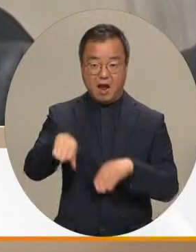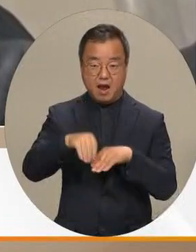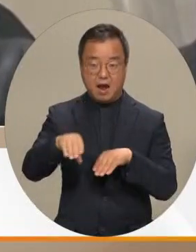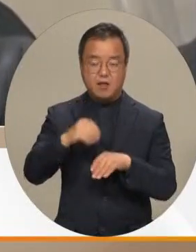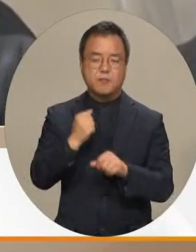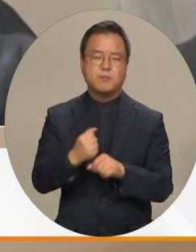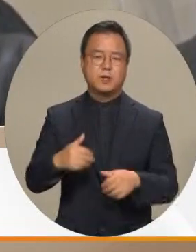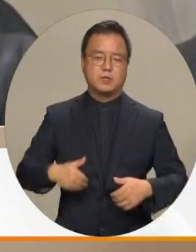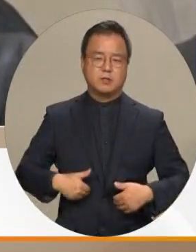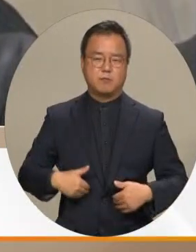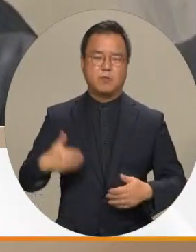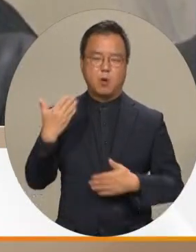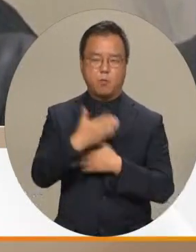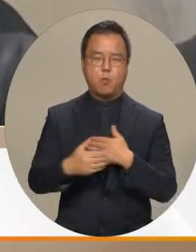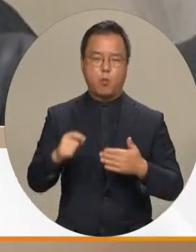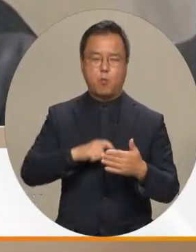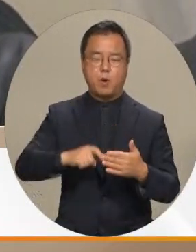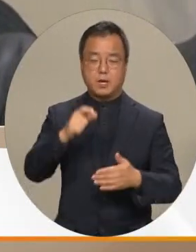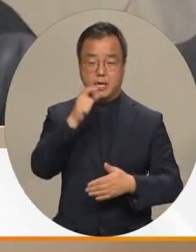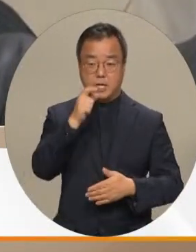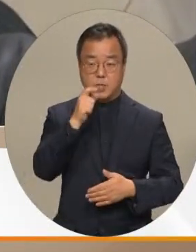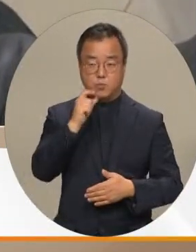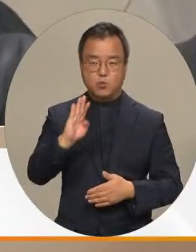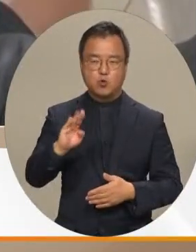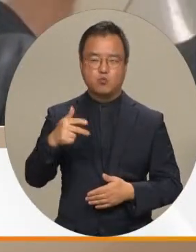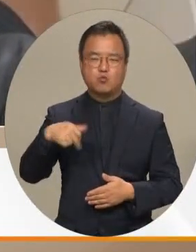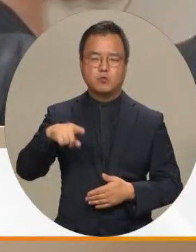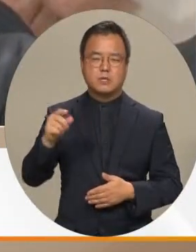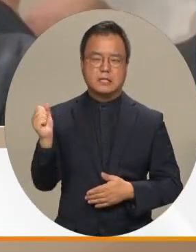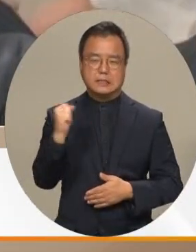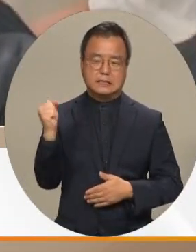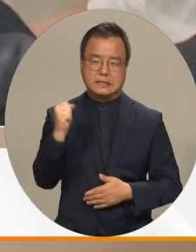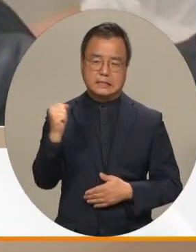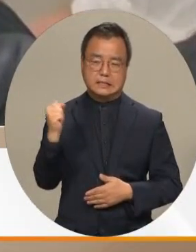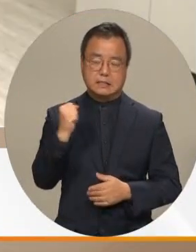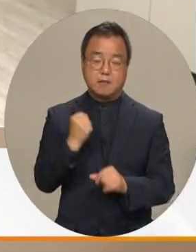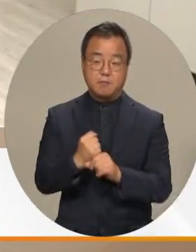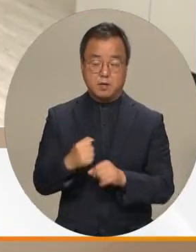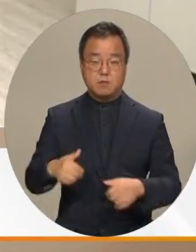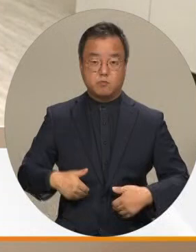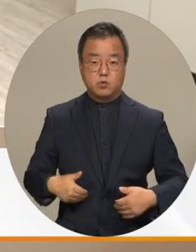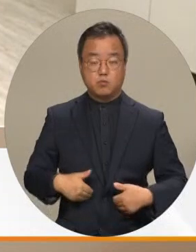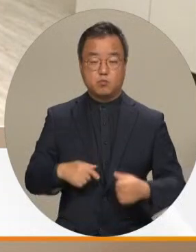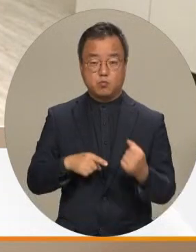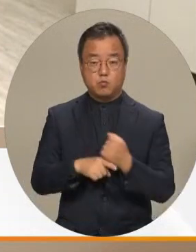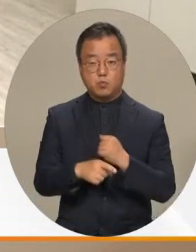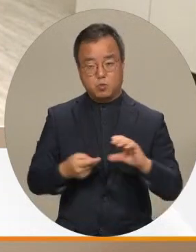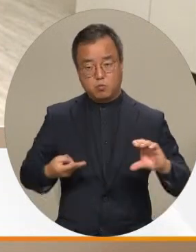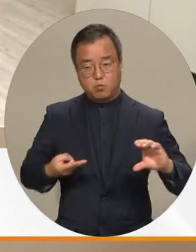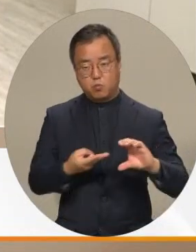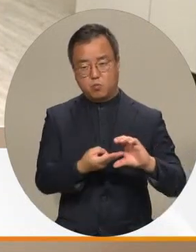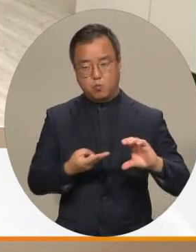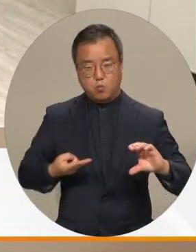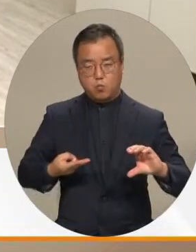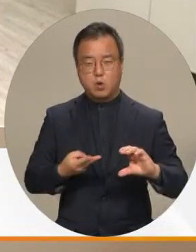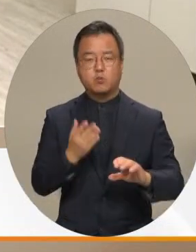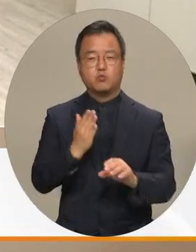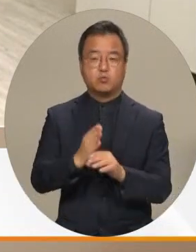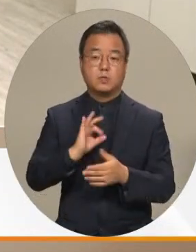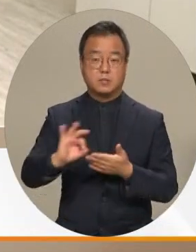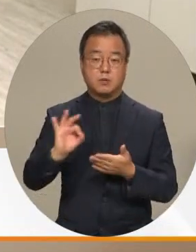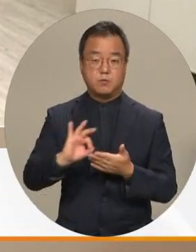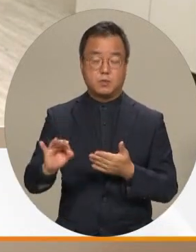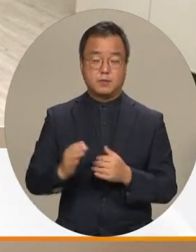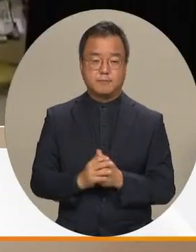안에 물 분자를 흔들 수 있을만큼 막대한 양의 자기장을 만들어야 되기 때문에 역시 여기에서도 초전도체가 사용이 돼야